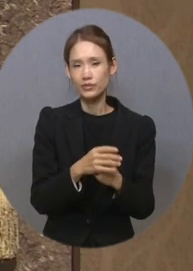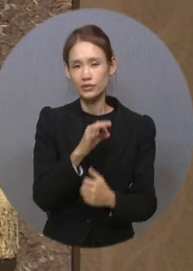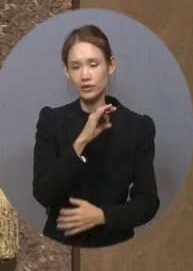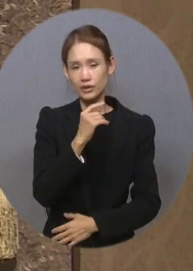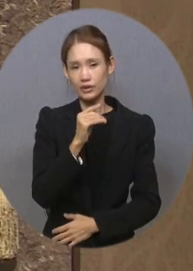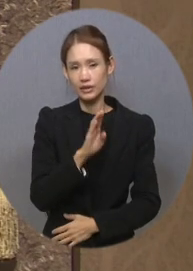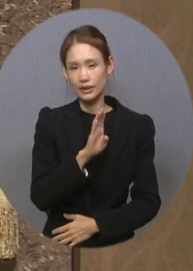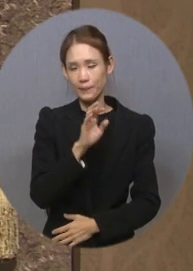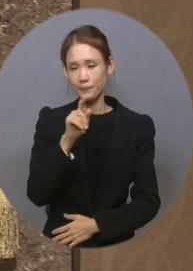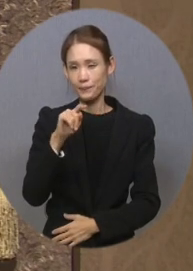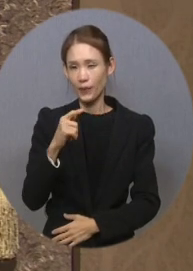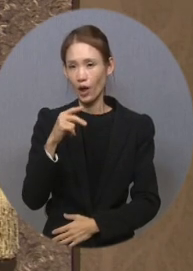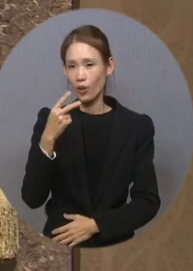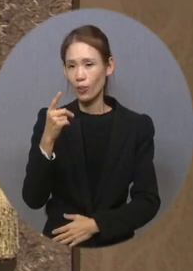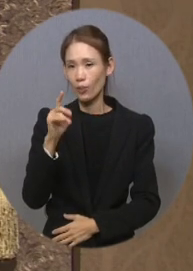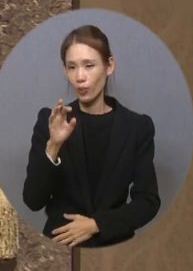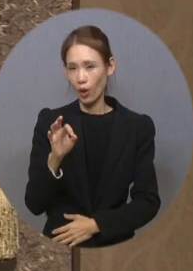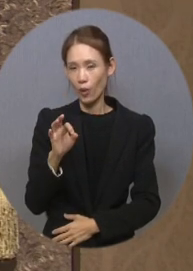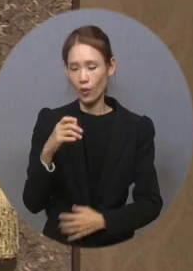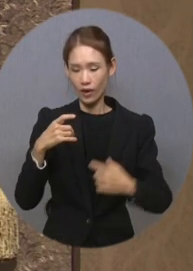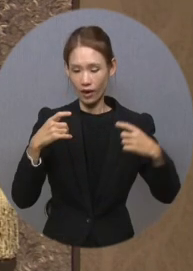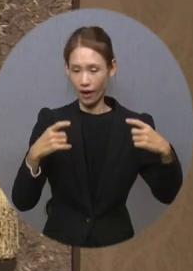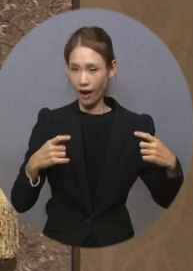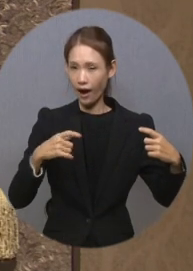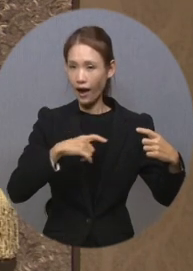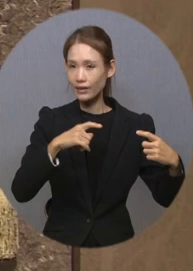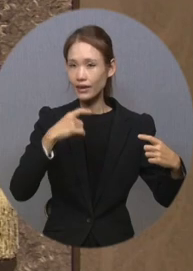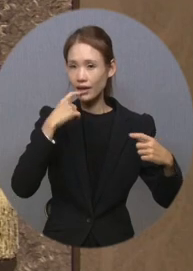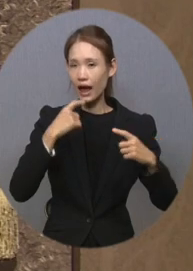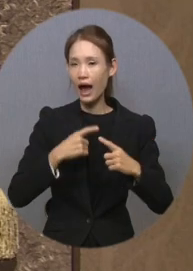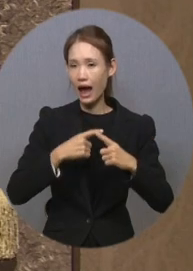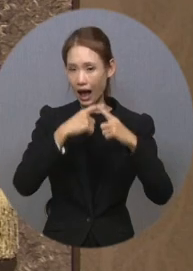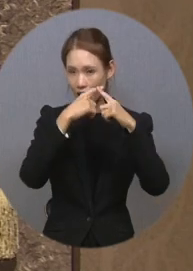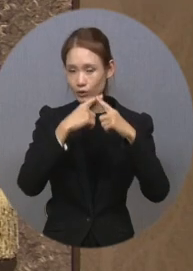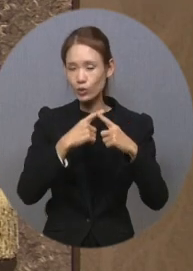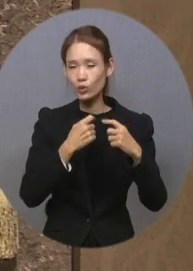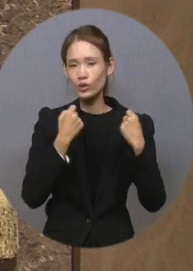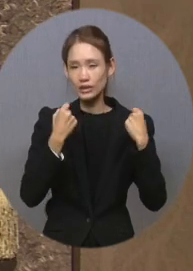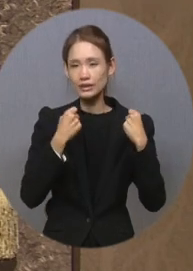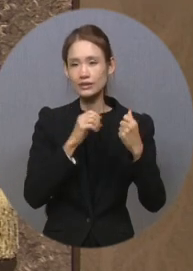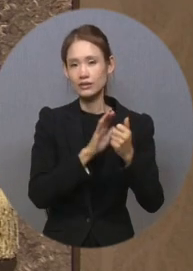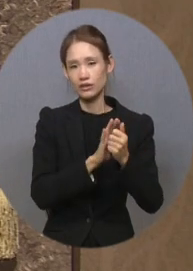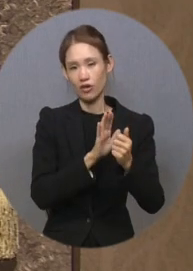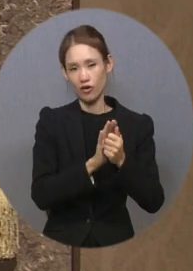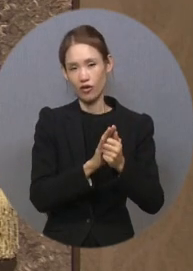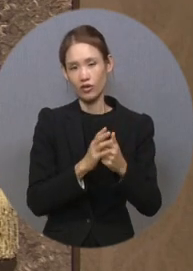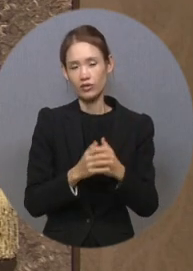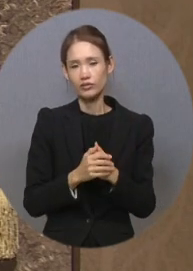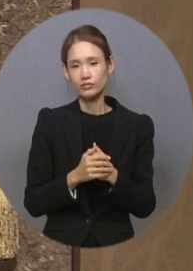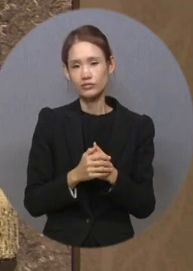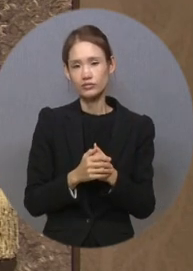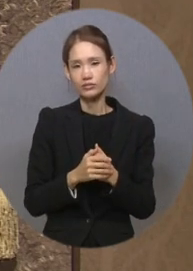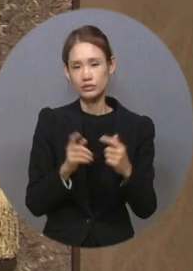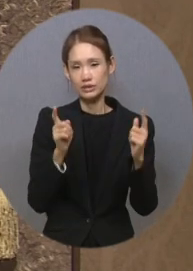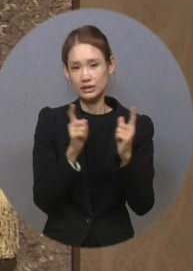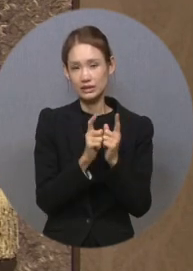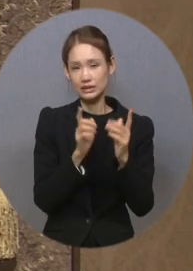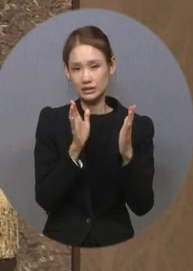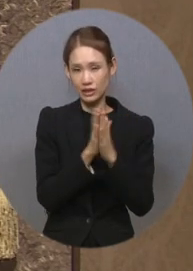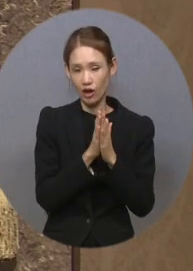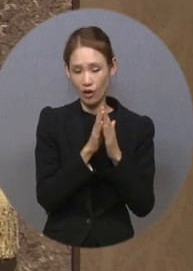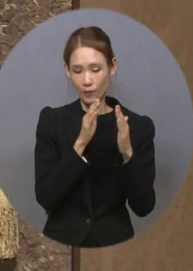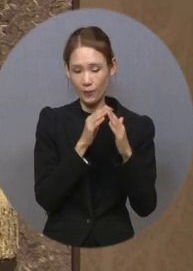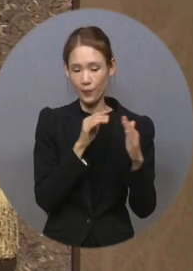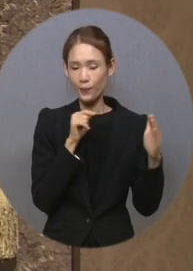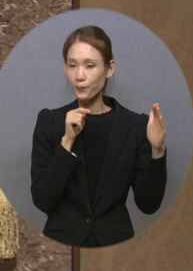읍면동에 그 우리 간호 인력들이 그 이렇게 직접 이 자택을 방문해서